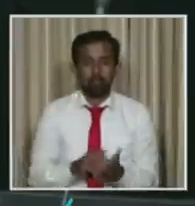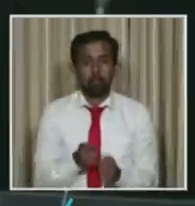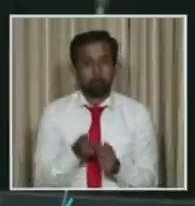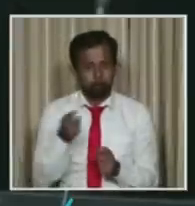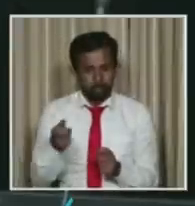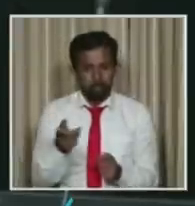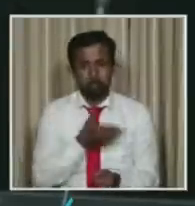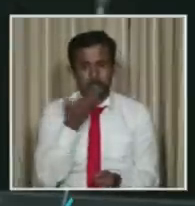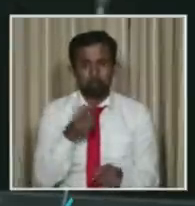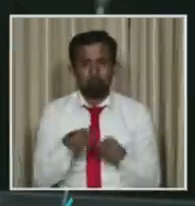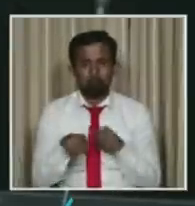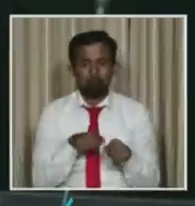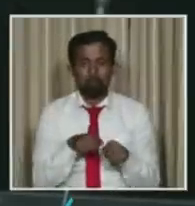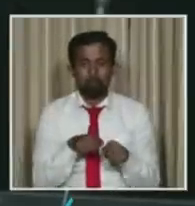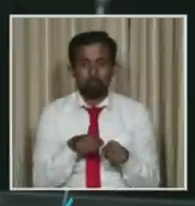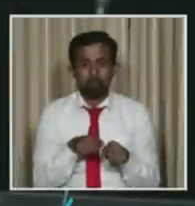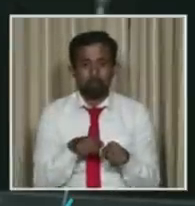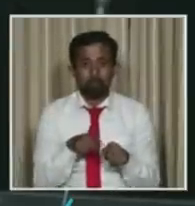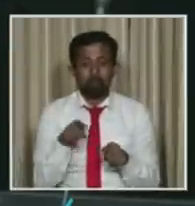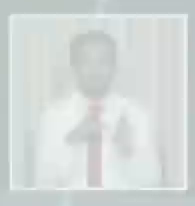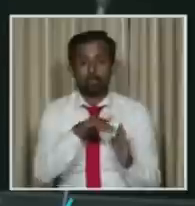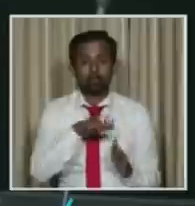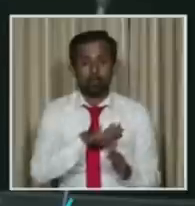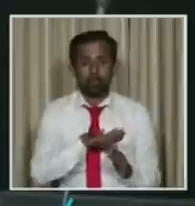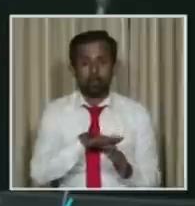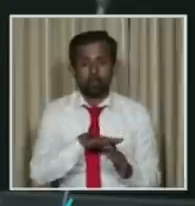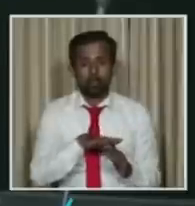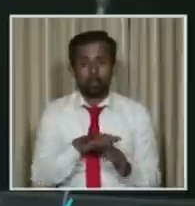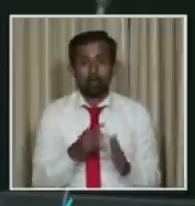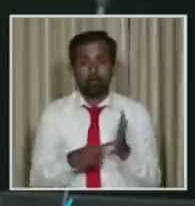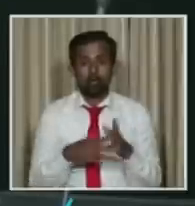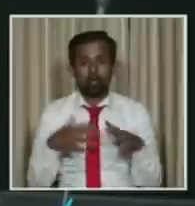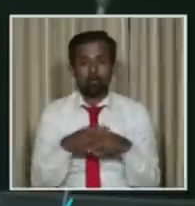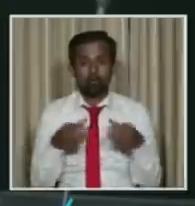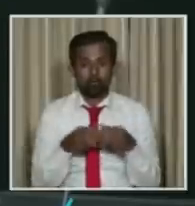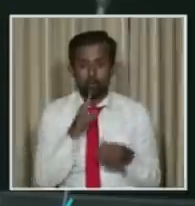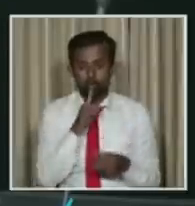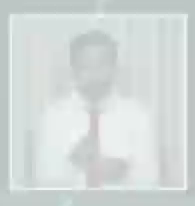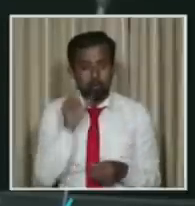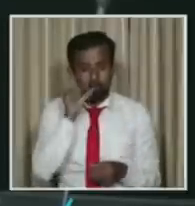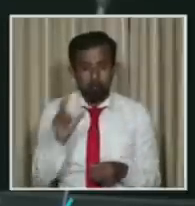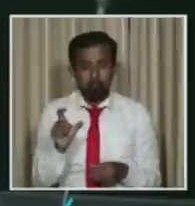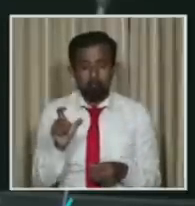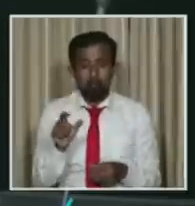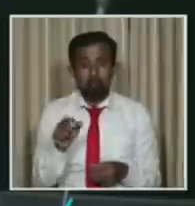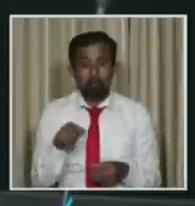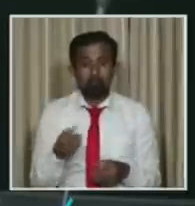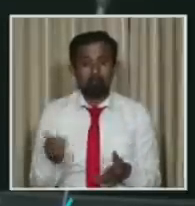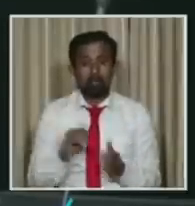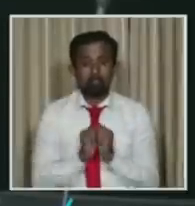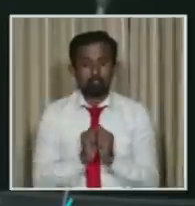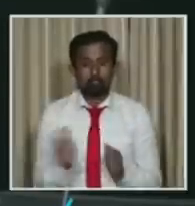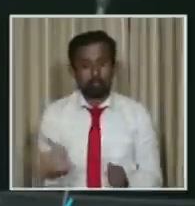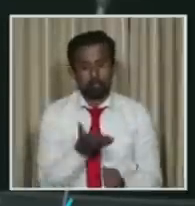ලබා ගන්න පුළුවන් විදිහට හැබැයි එයා ඒ කොට්ටාසේ නැතුව අපි දැන් නීති අංශයට කියලා තියෙනවා ඒ පිළිබඳව බලන්න කියලා එයාට නැවත සේවයට